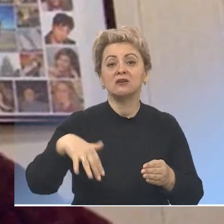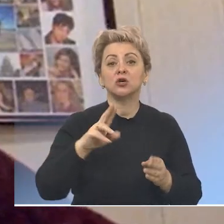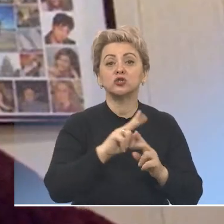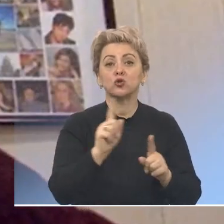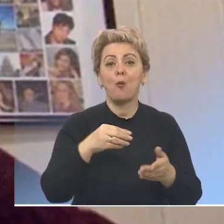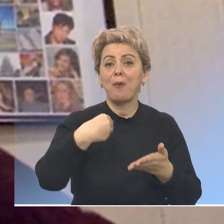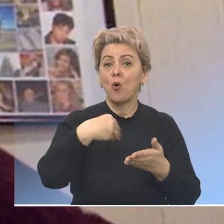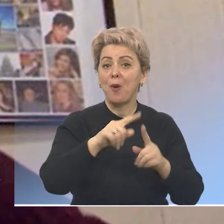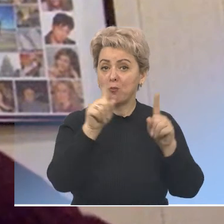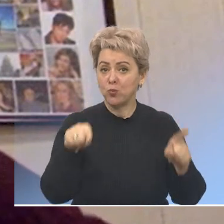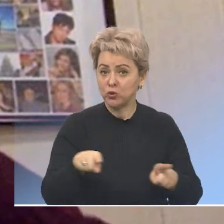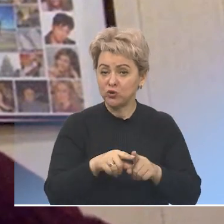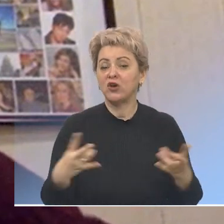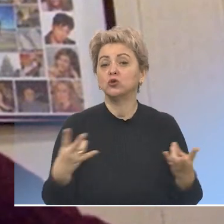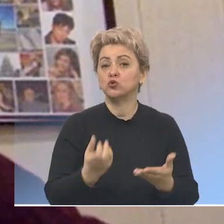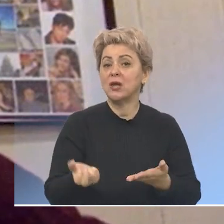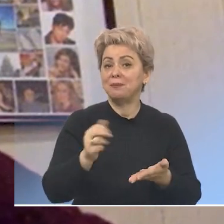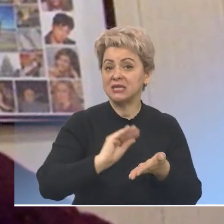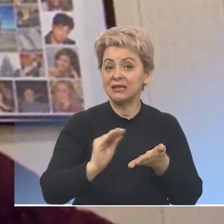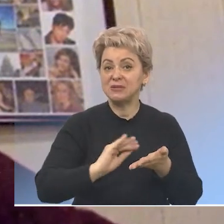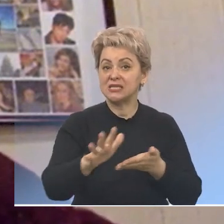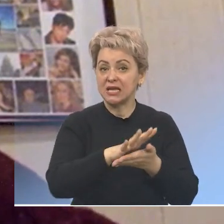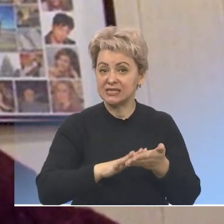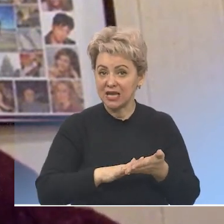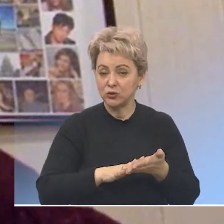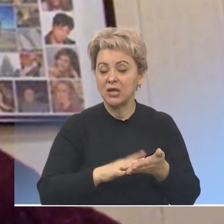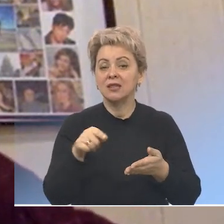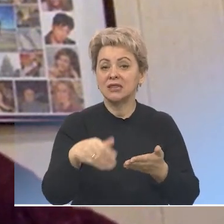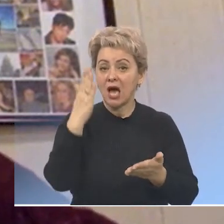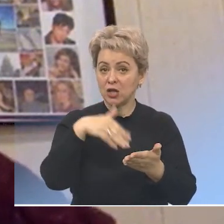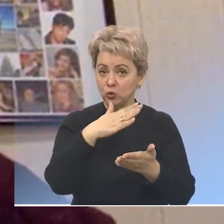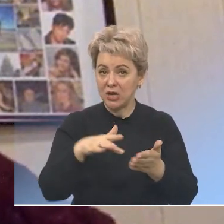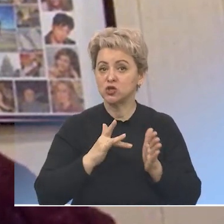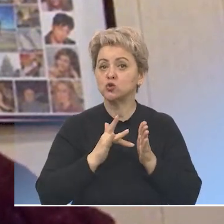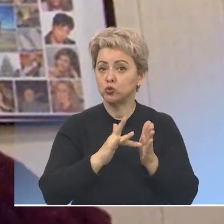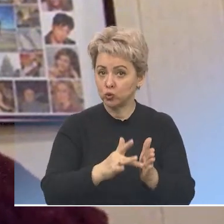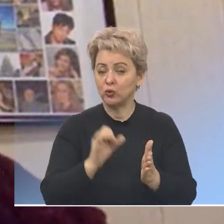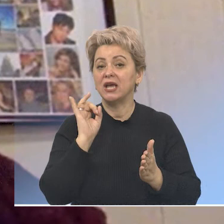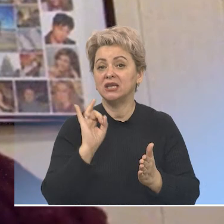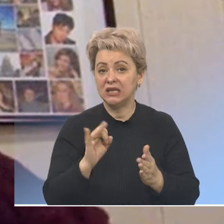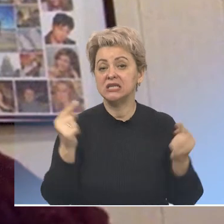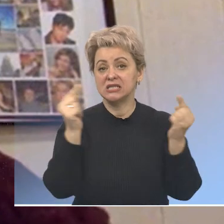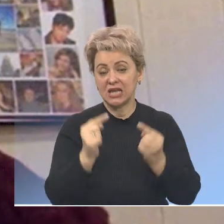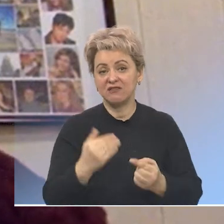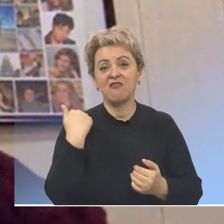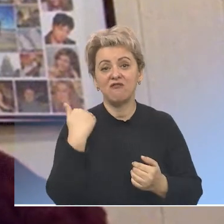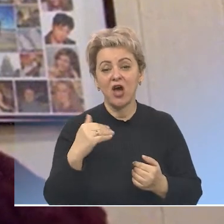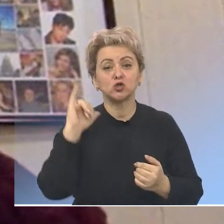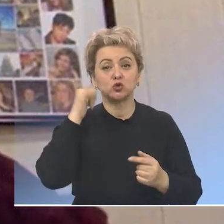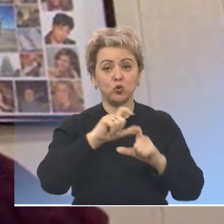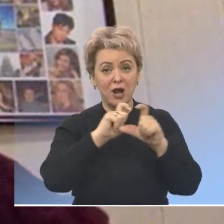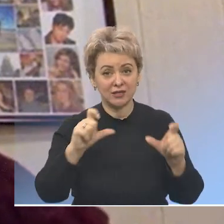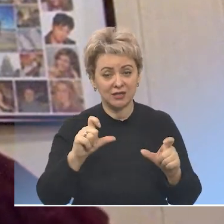где приобреталась путевка, надо прийти, написать заявление на аннуляцию тура, и, соответственно,